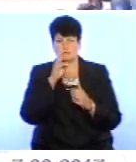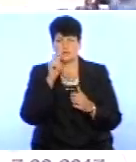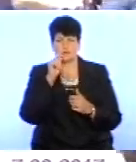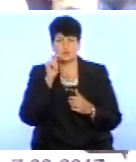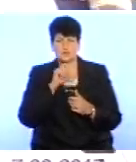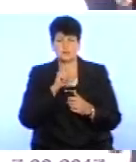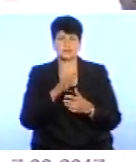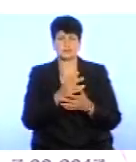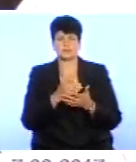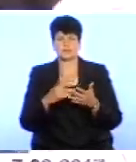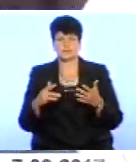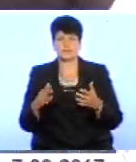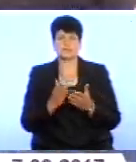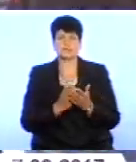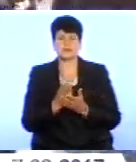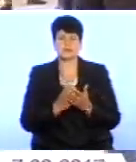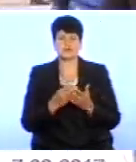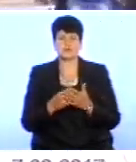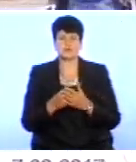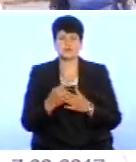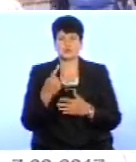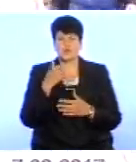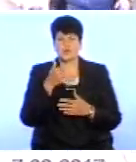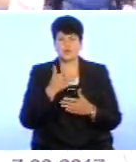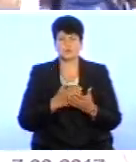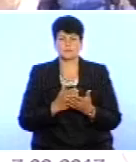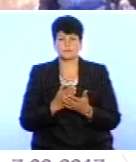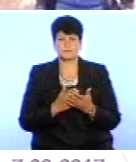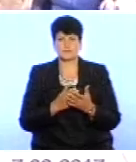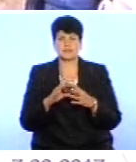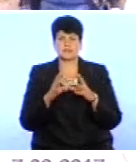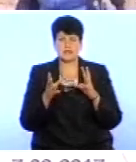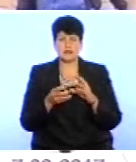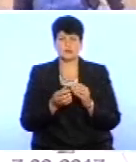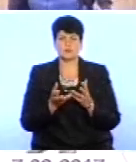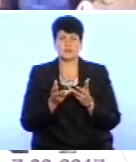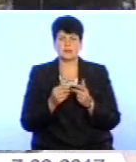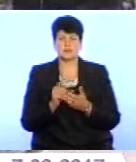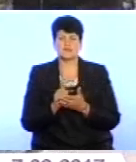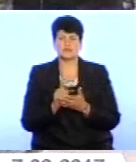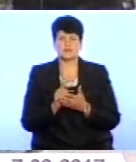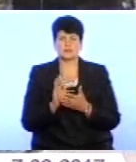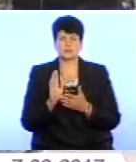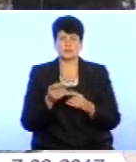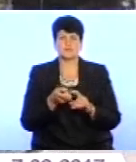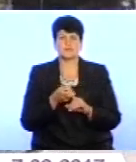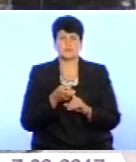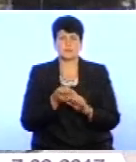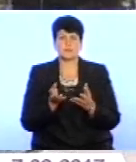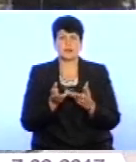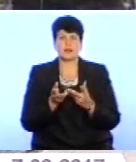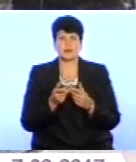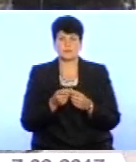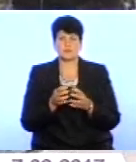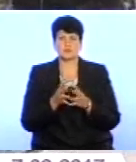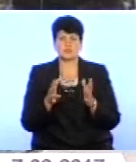Україні, тривалість страхового стажу і вартість одного року страхового стажу. Загальної кількості пенсіонерів, яких буде стосуватися перерахунок,